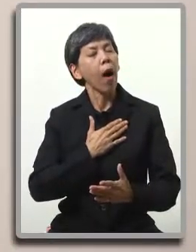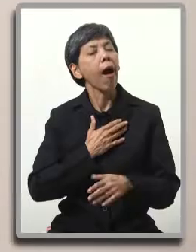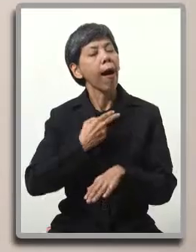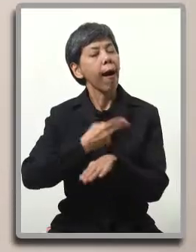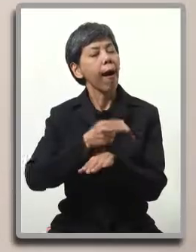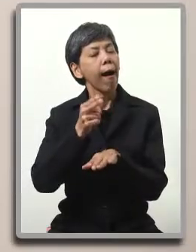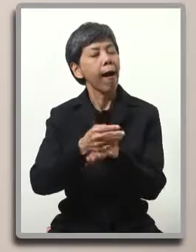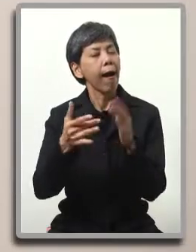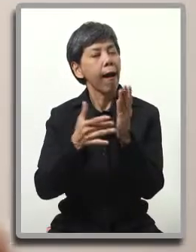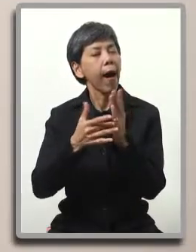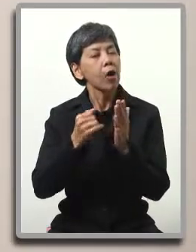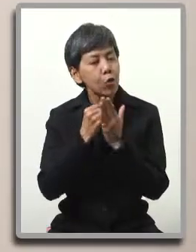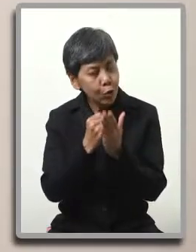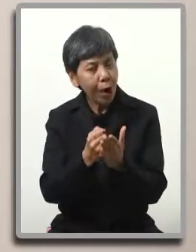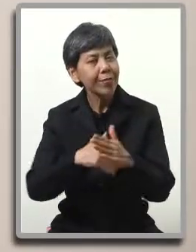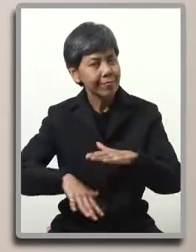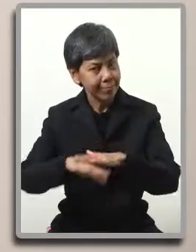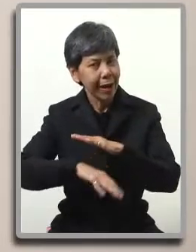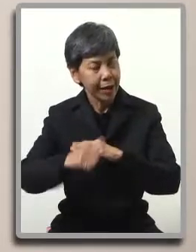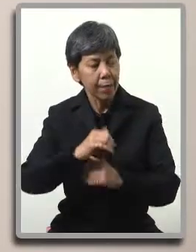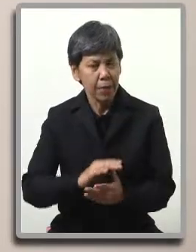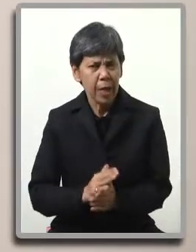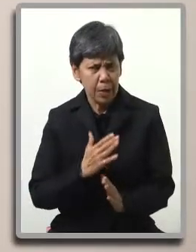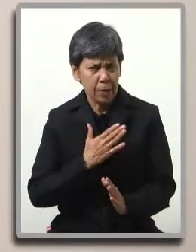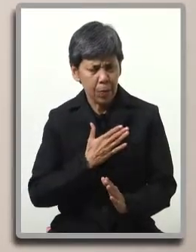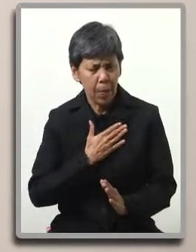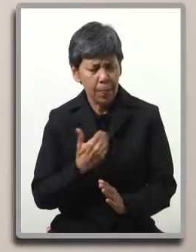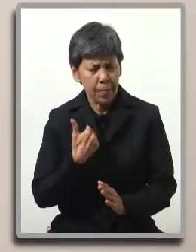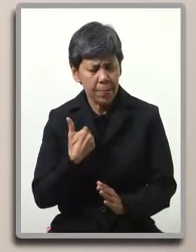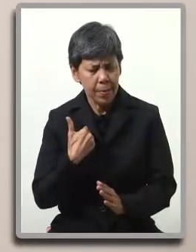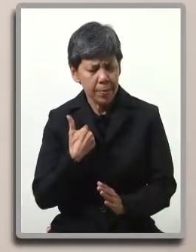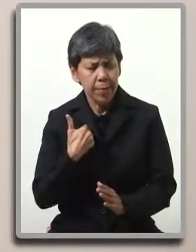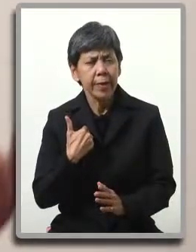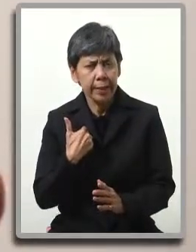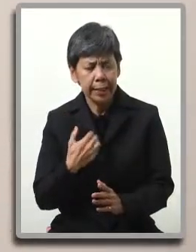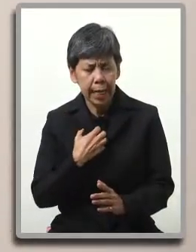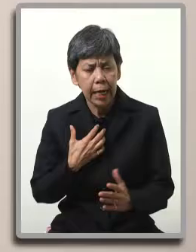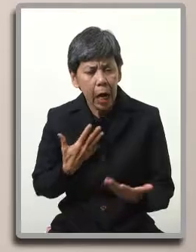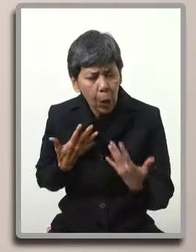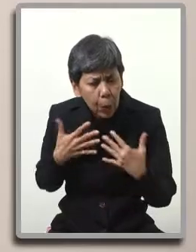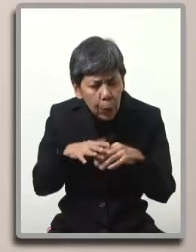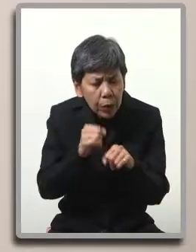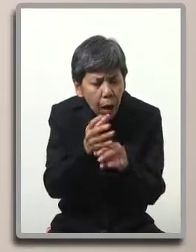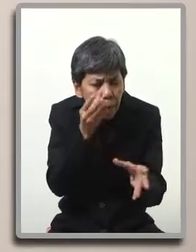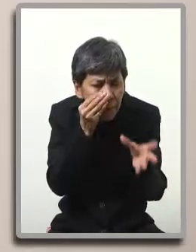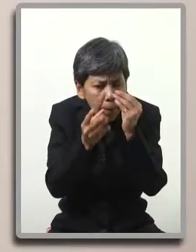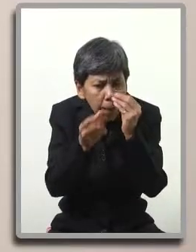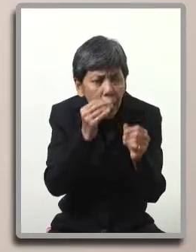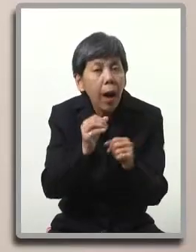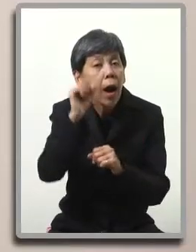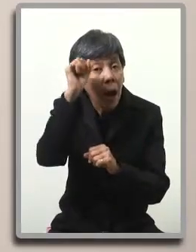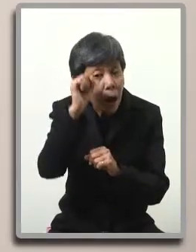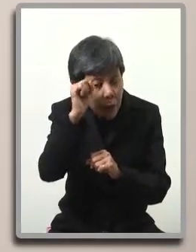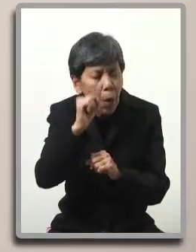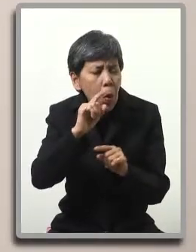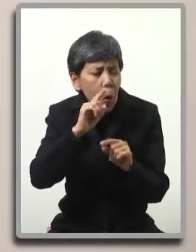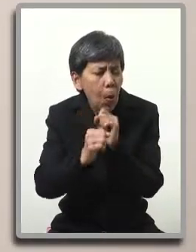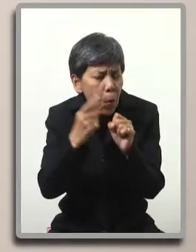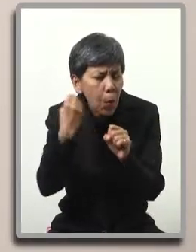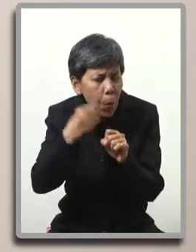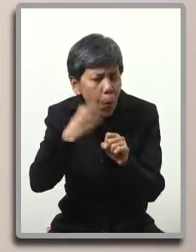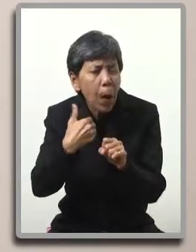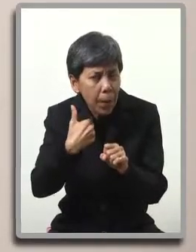ะก็อุ่นใจว่ามีระบบในการสนับสนุนนะครับ ถูกต้องครับ ผมก็มีส่วนในการที่เข้ามารับรู้เรื่องของขสม